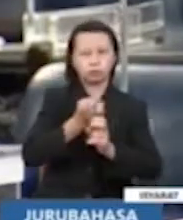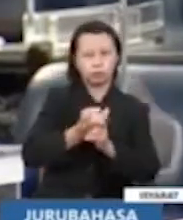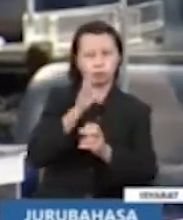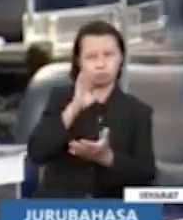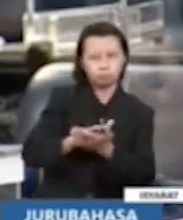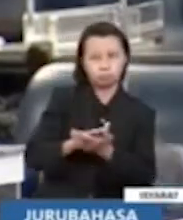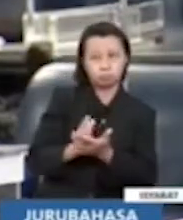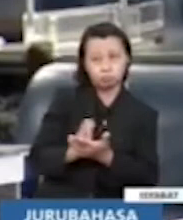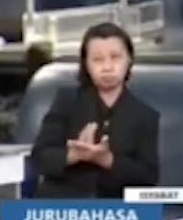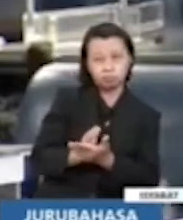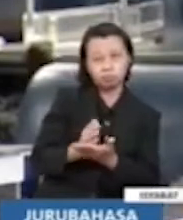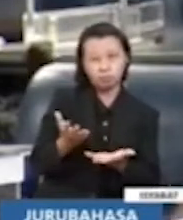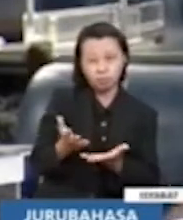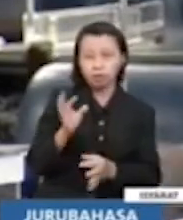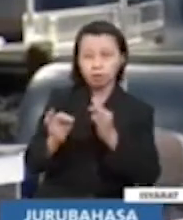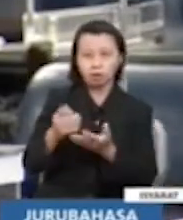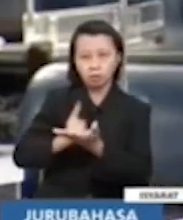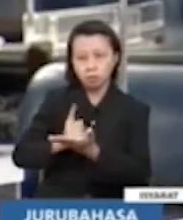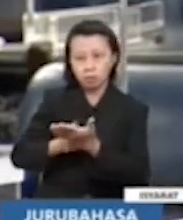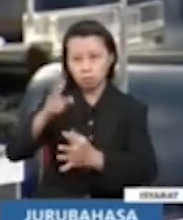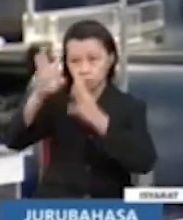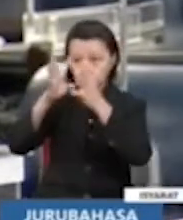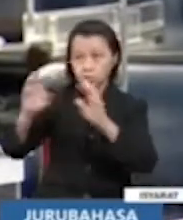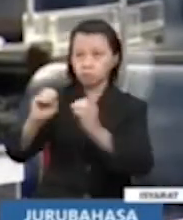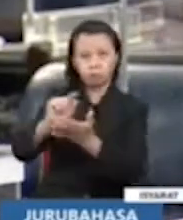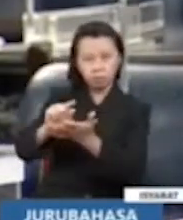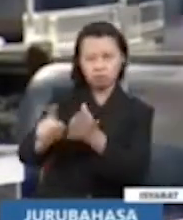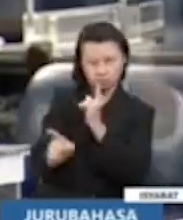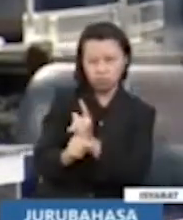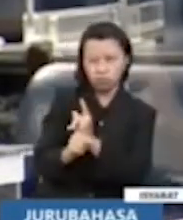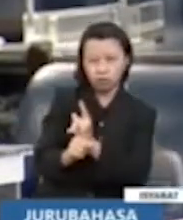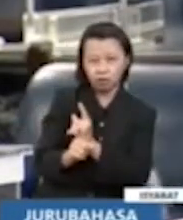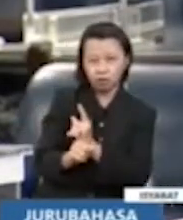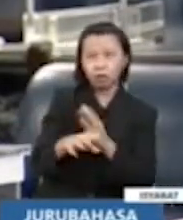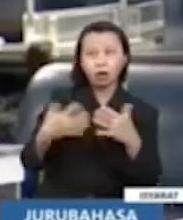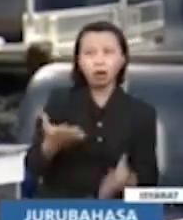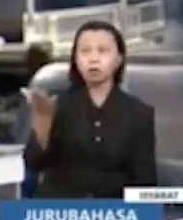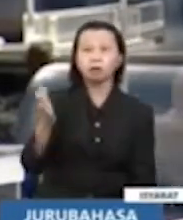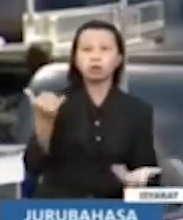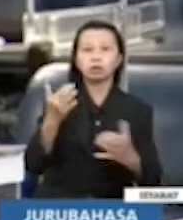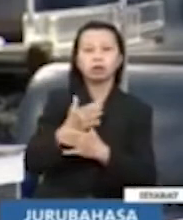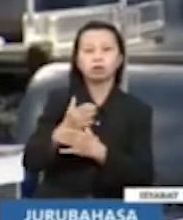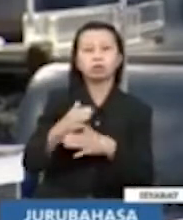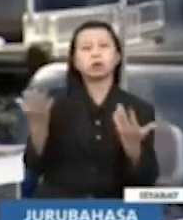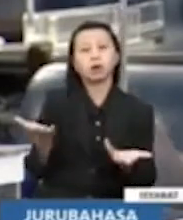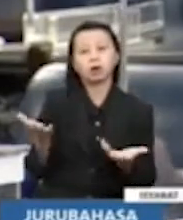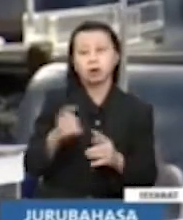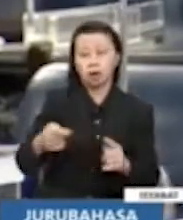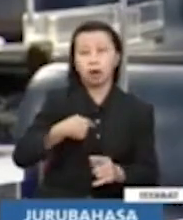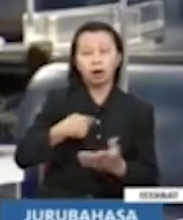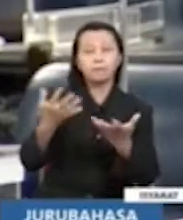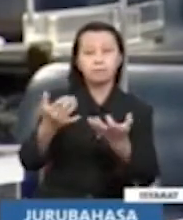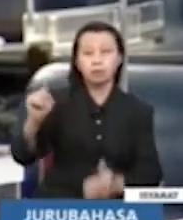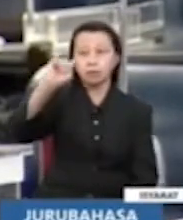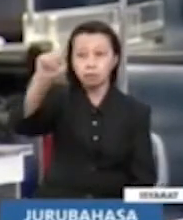percaya sekiranya perunding kreatif tidak mempunyai gaji, apakah bagaimana beliau ingin berfungsi? Tapi saya juga